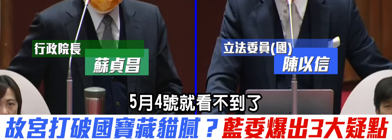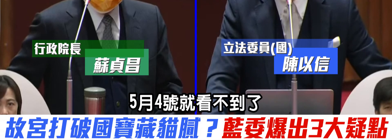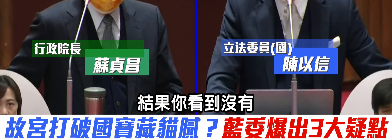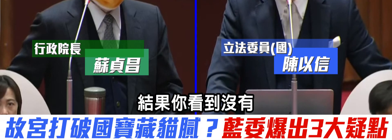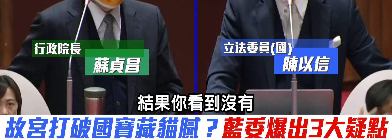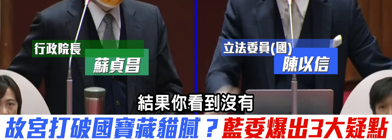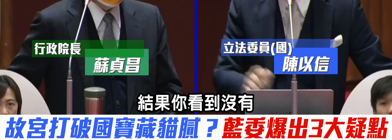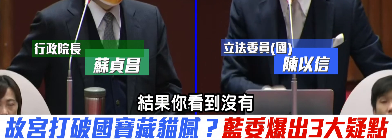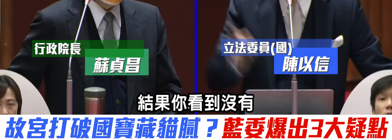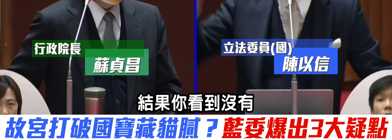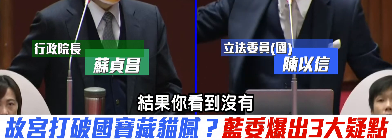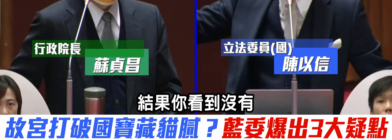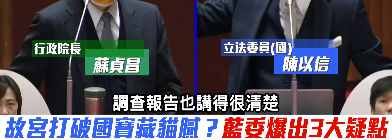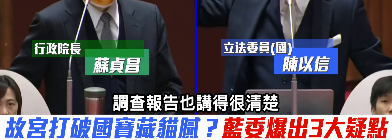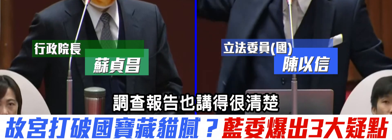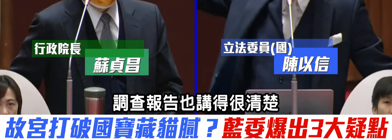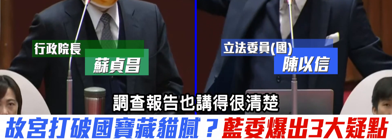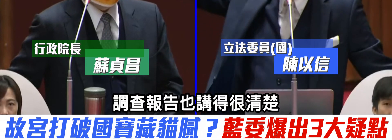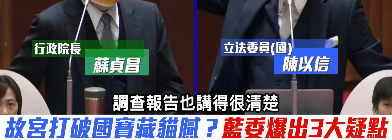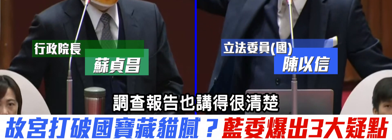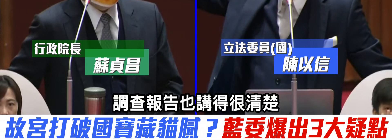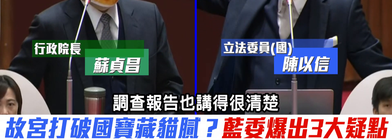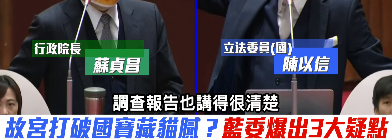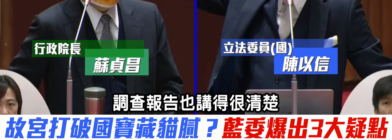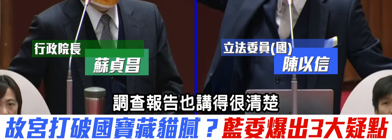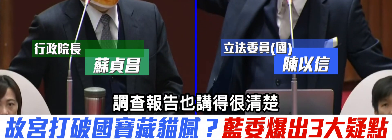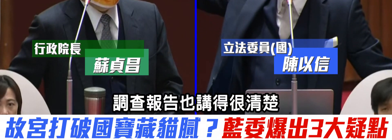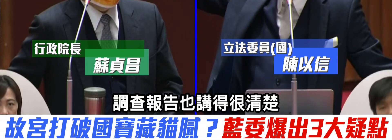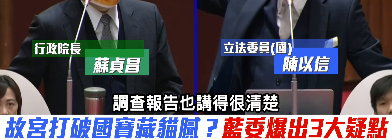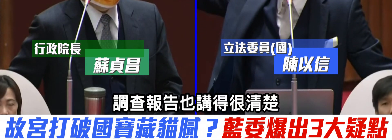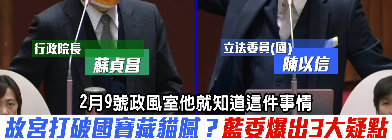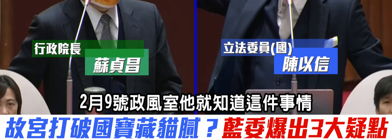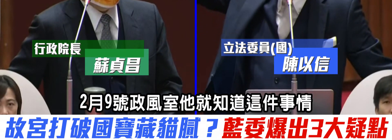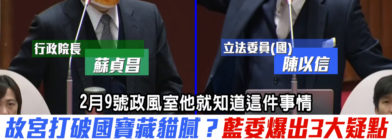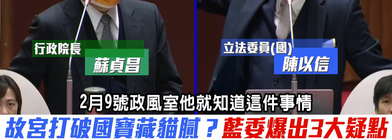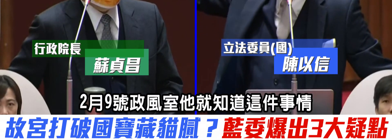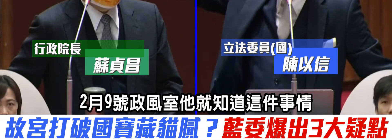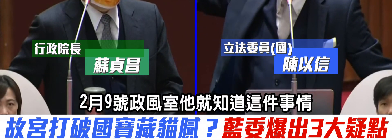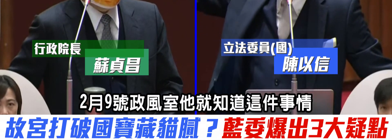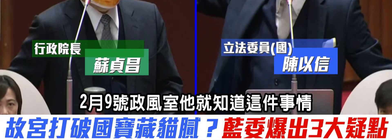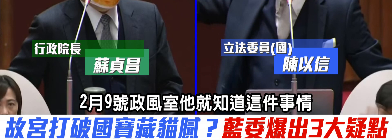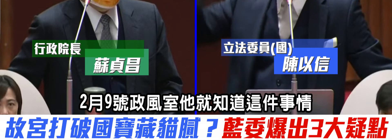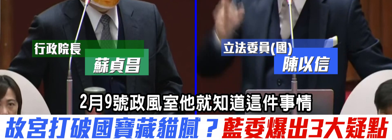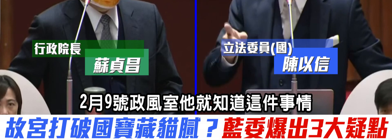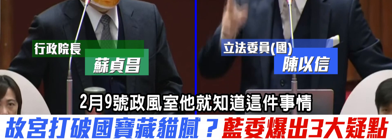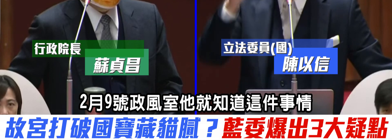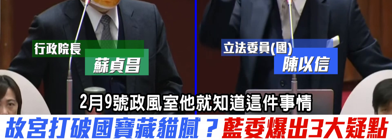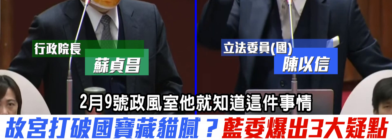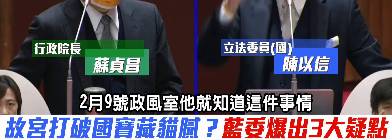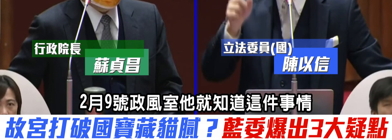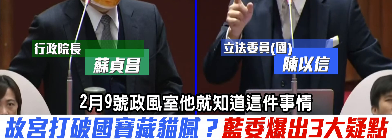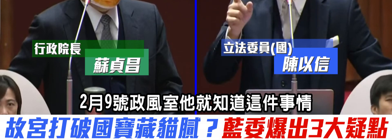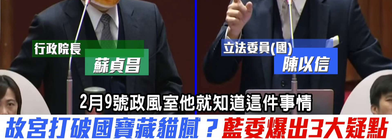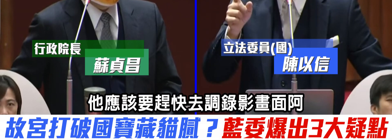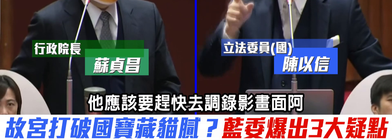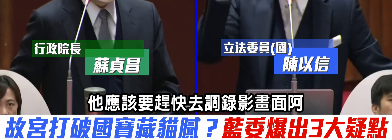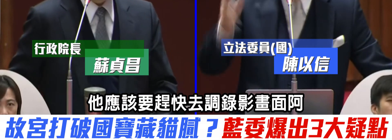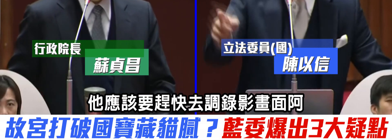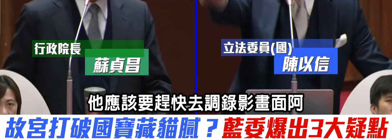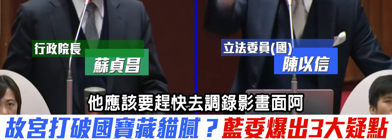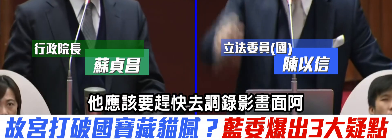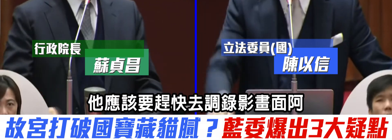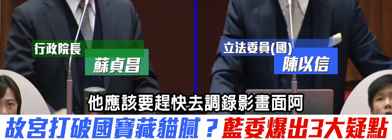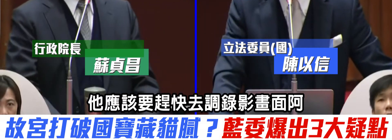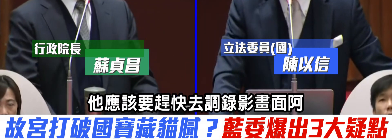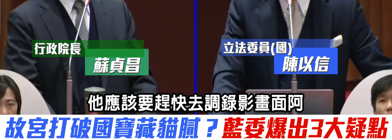了。结果你看到没有？调查报告也讲得很清楚，2月9号郑峰市他就知道这件事情。他应